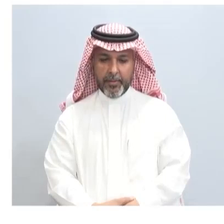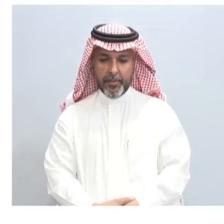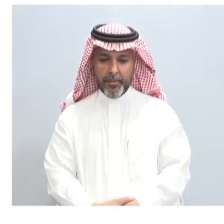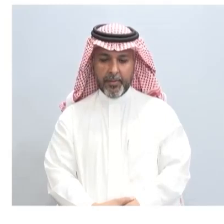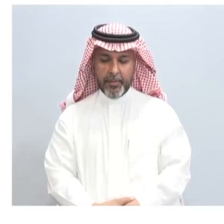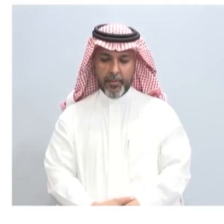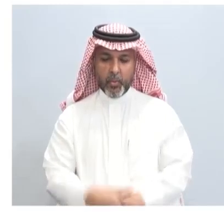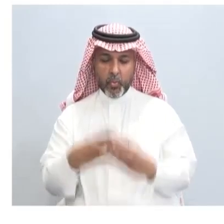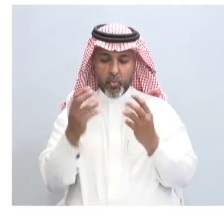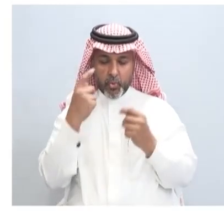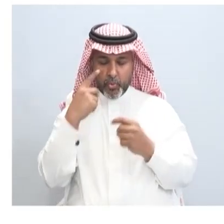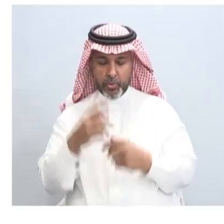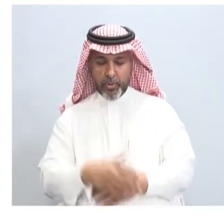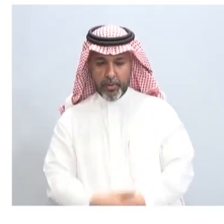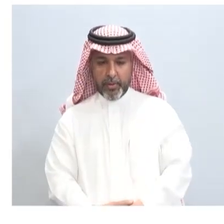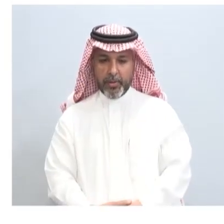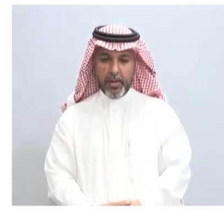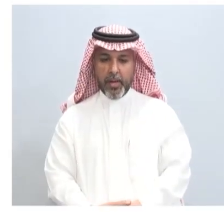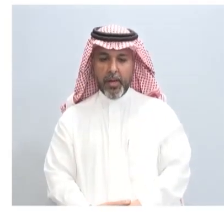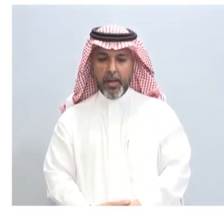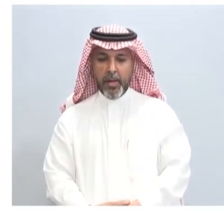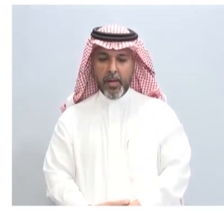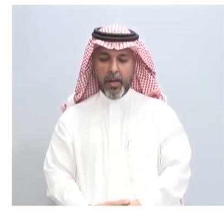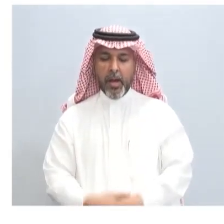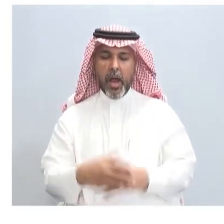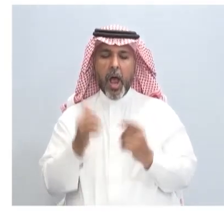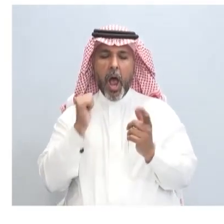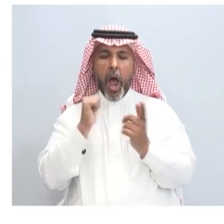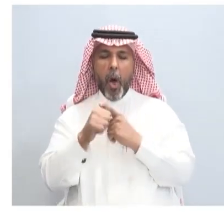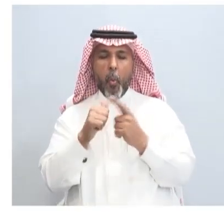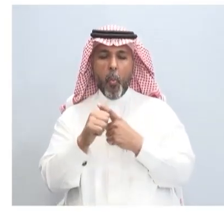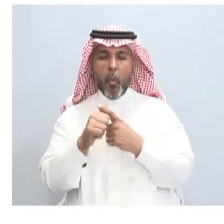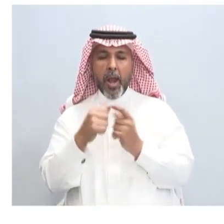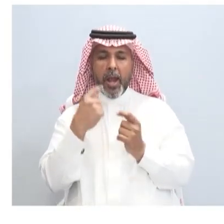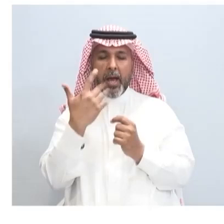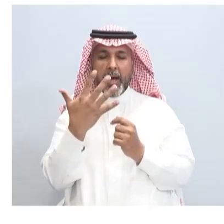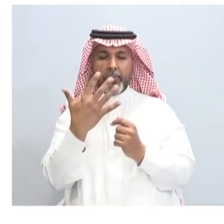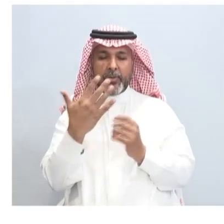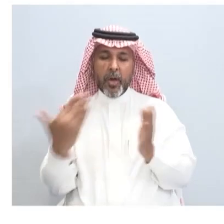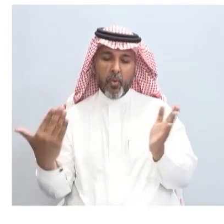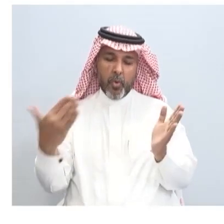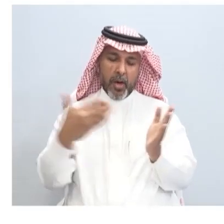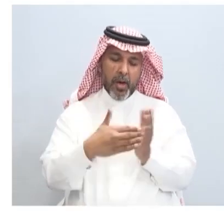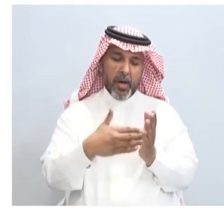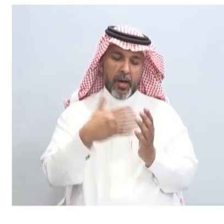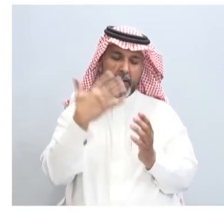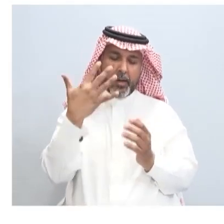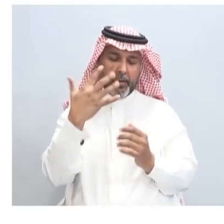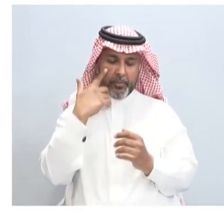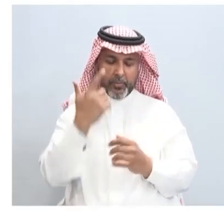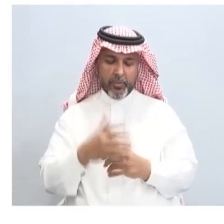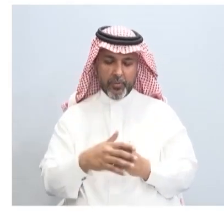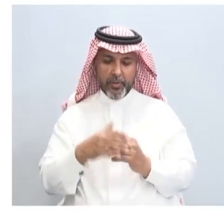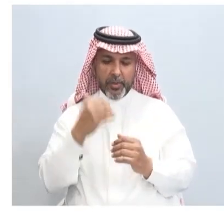طلب مني احتماله قاللك ما احتمال ان يكون اول رقم هو خمسه واخر رقم هو خم يعني انت عندك سته